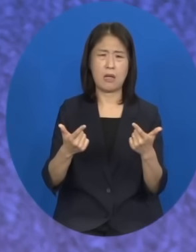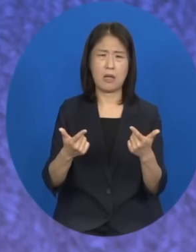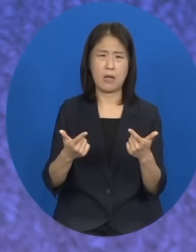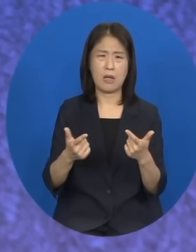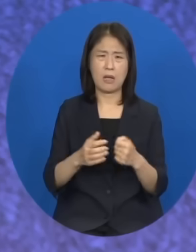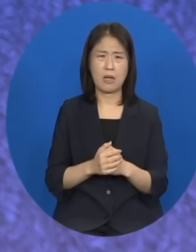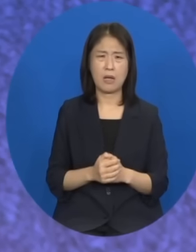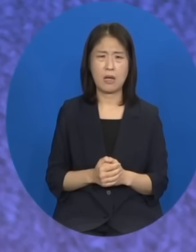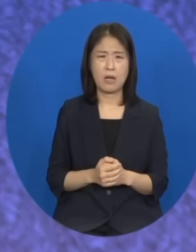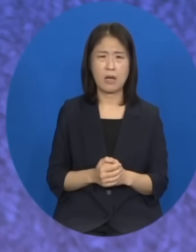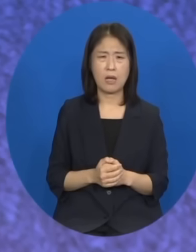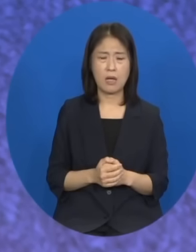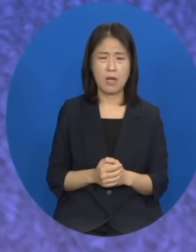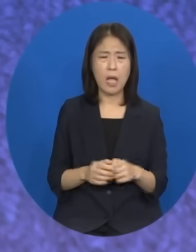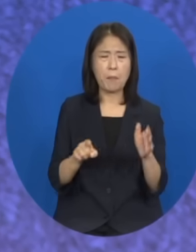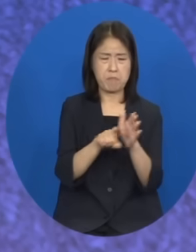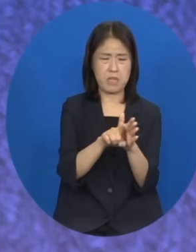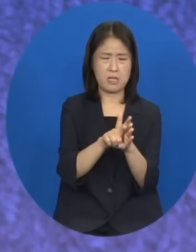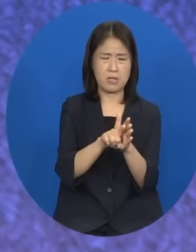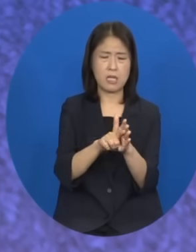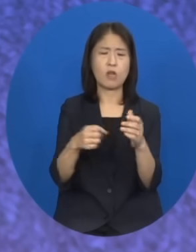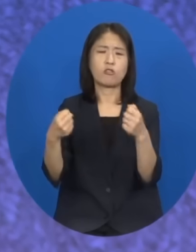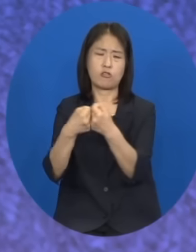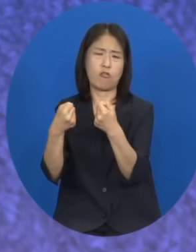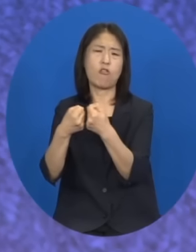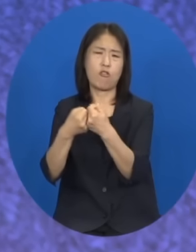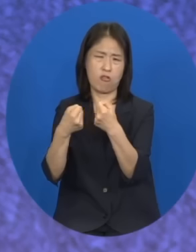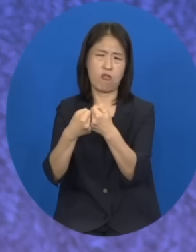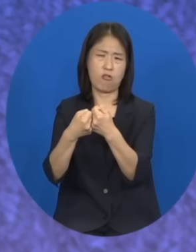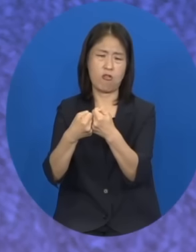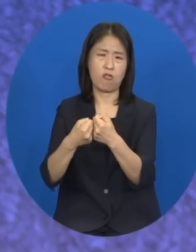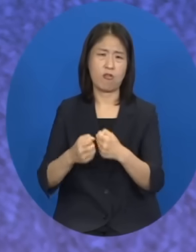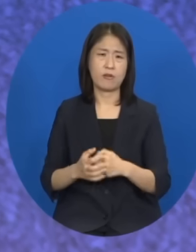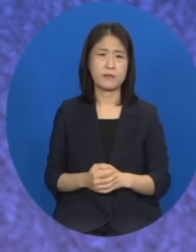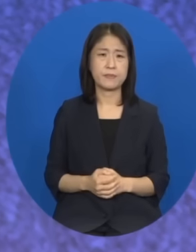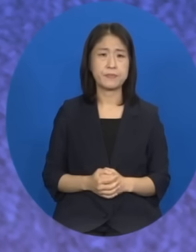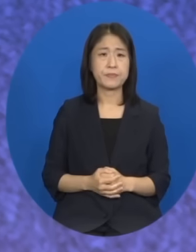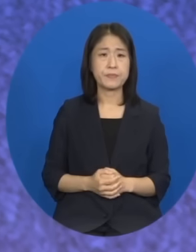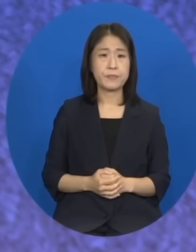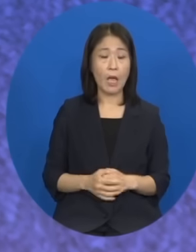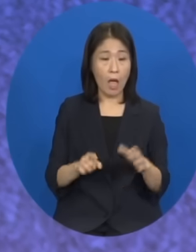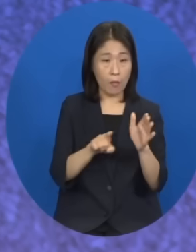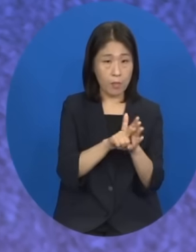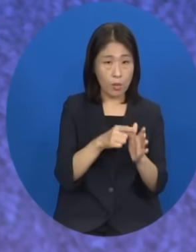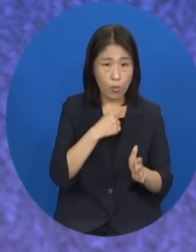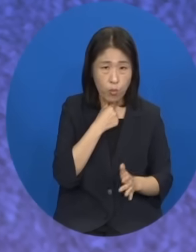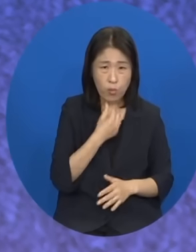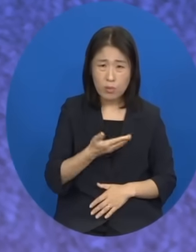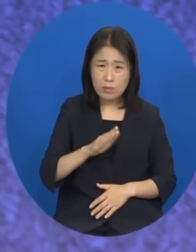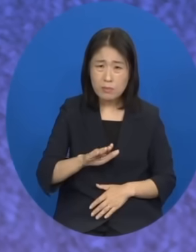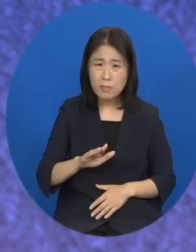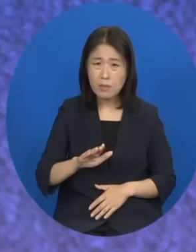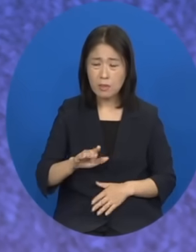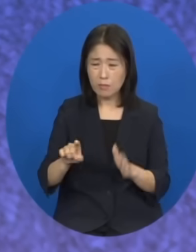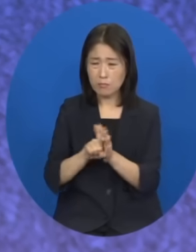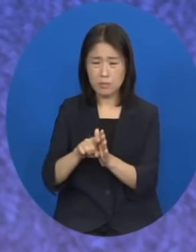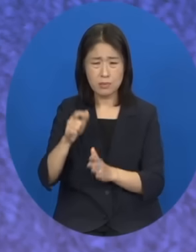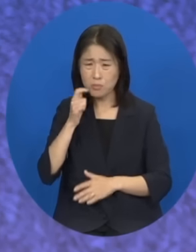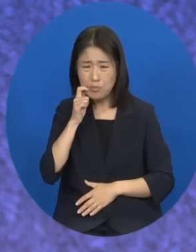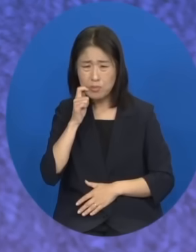세상에 안 믿을 사람이 누가 있겠어요? 근데 믿고 싶은데 믿어지지 않는 걸 어떻게